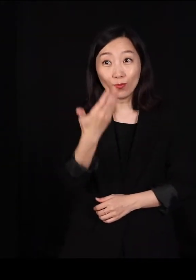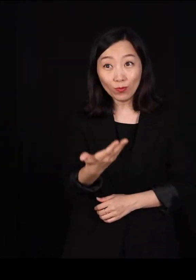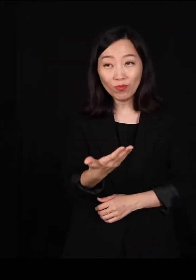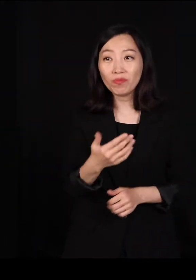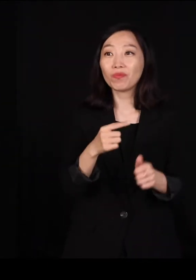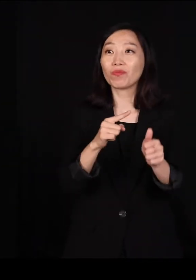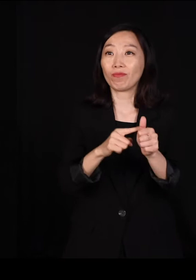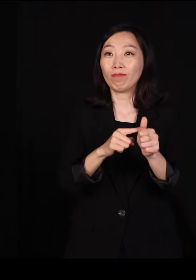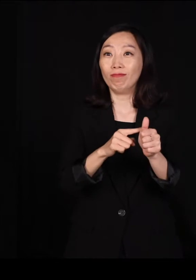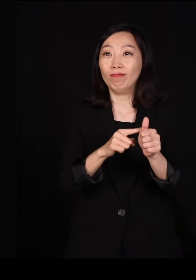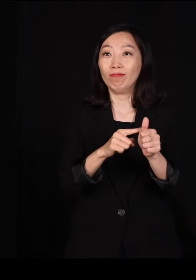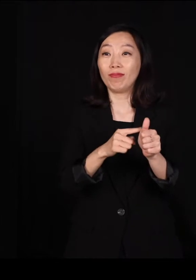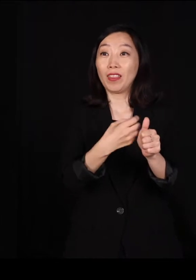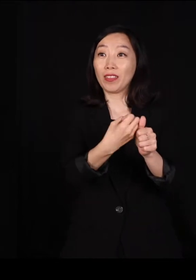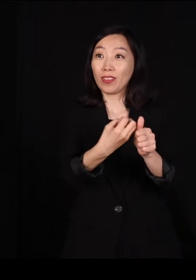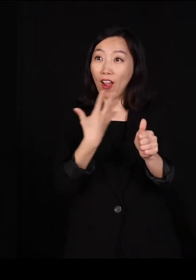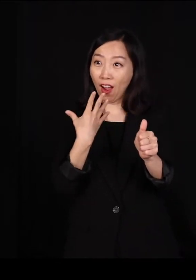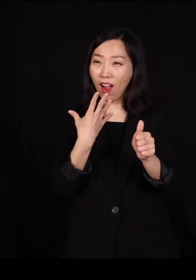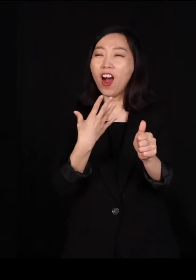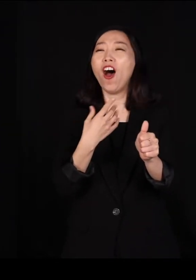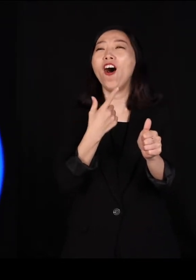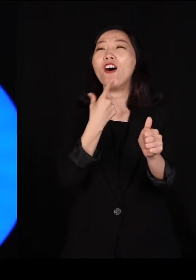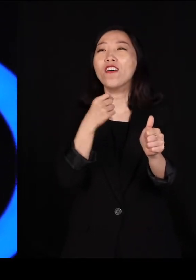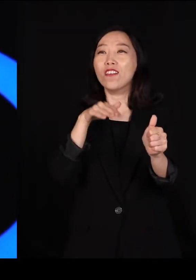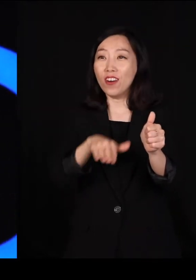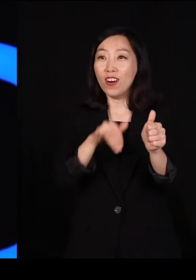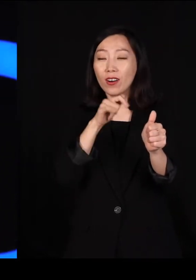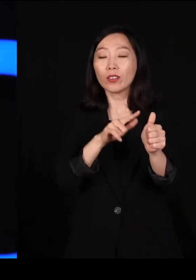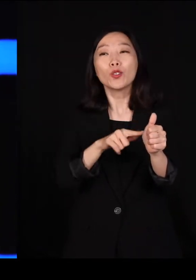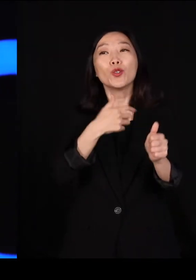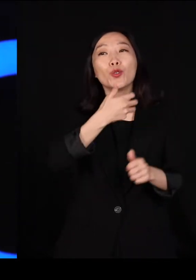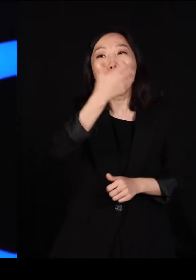질문을 받아들이고 답변을 해주는 것 중에 막 이런 식이 있어요. 꿈이